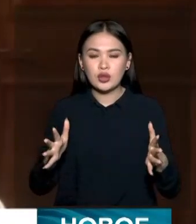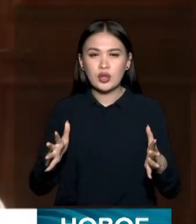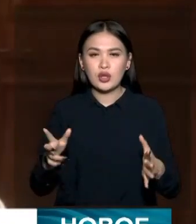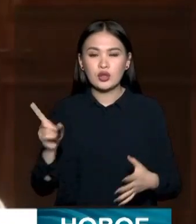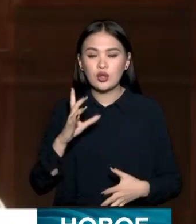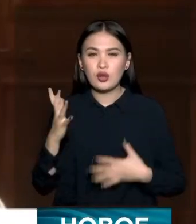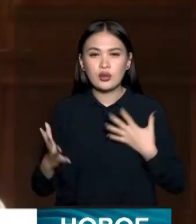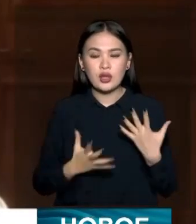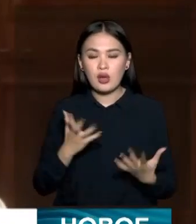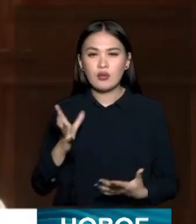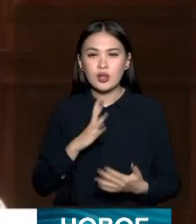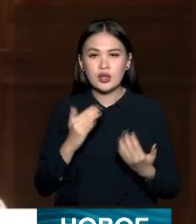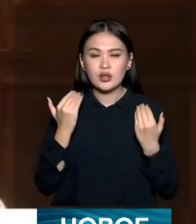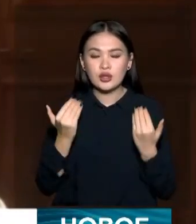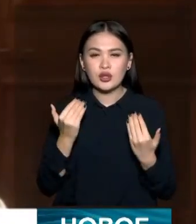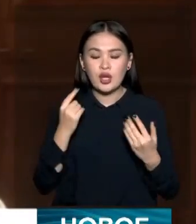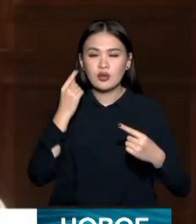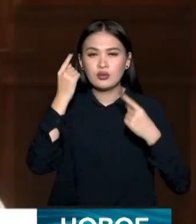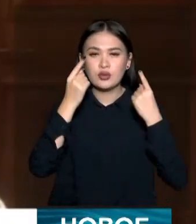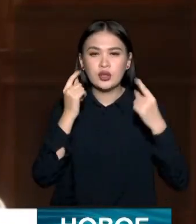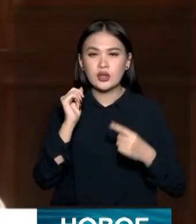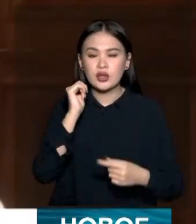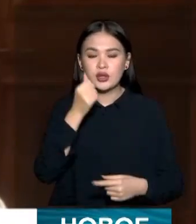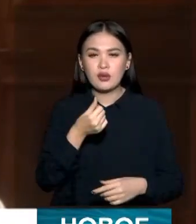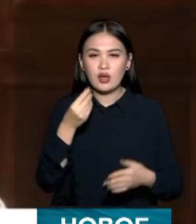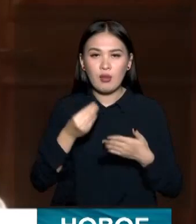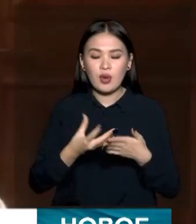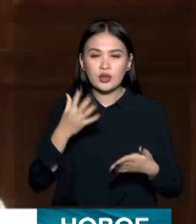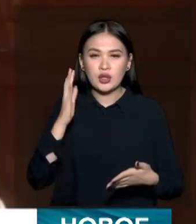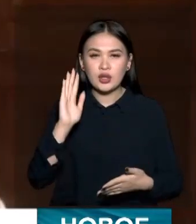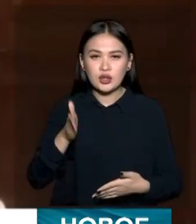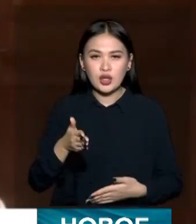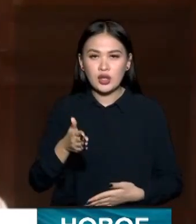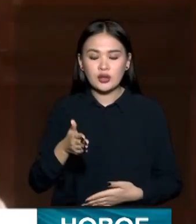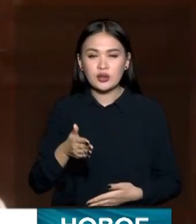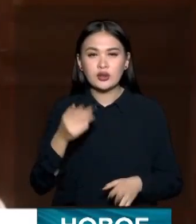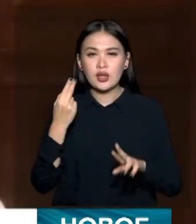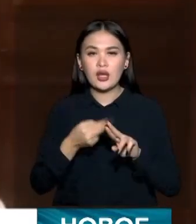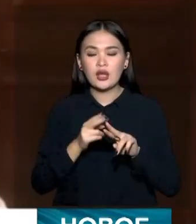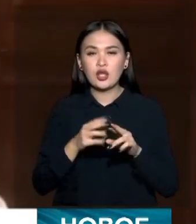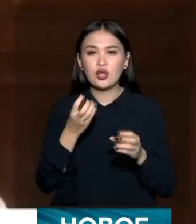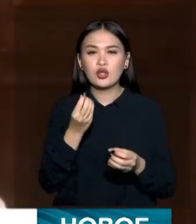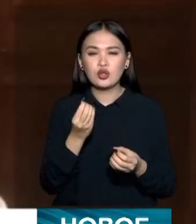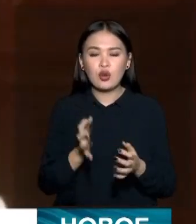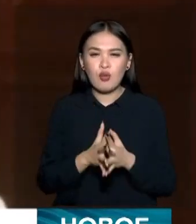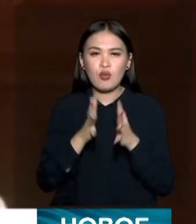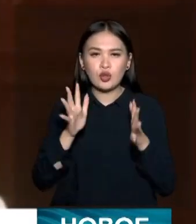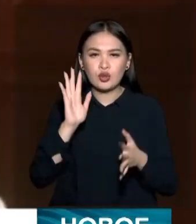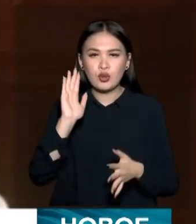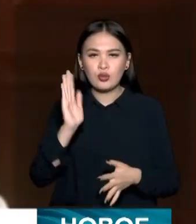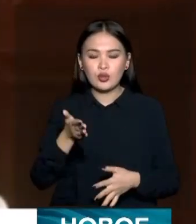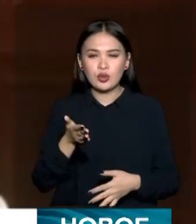мотивы изменились, потому что сейчас немного мышления, что завтра подорожает, надо пойти сегодня пить. И это еще больше разгоняет